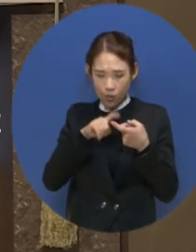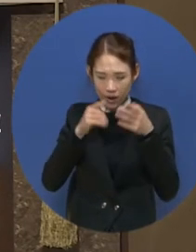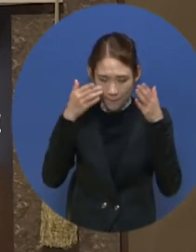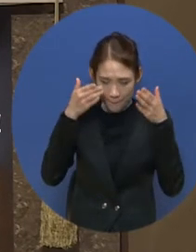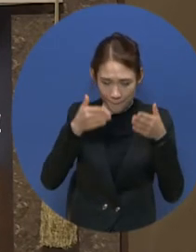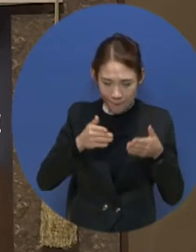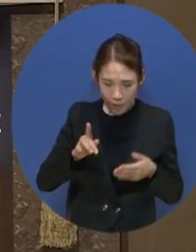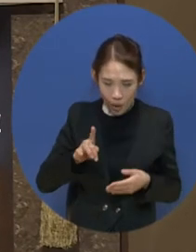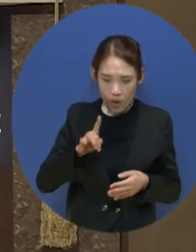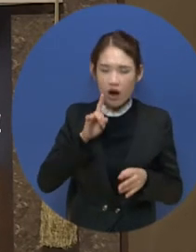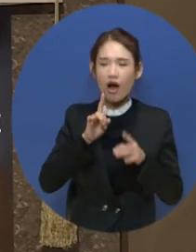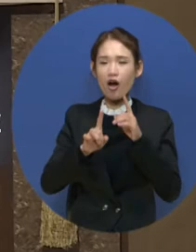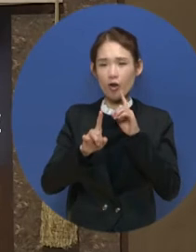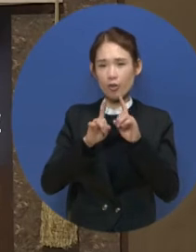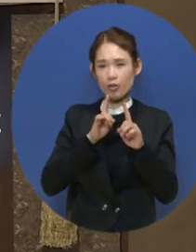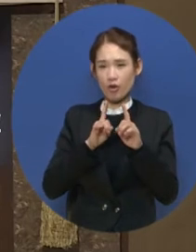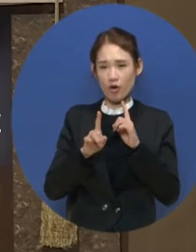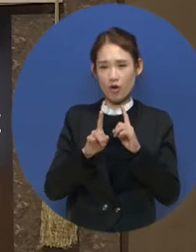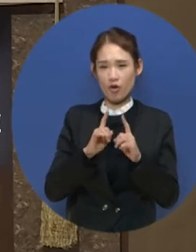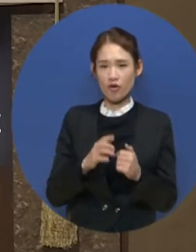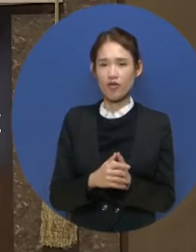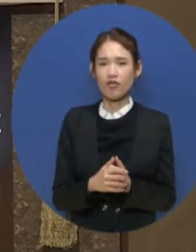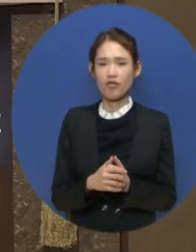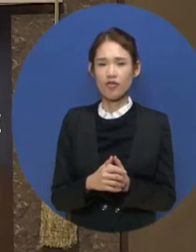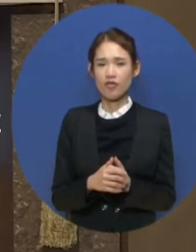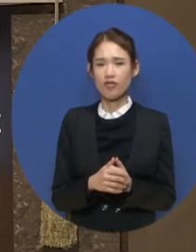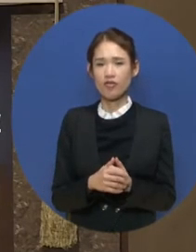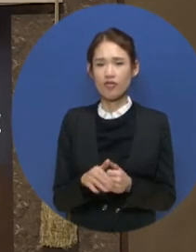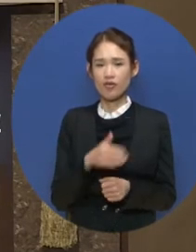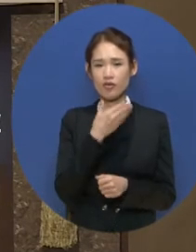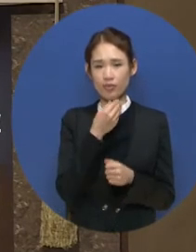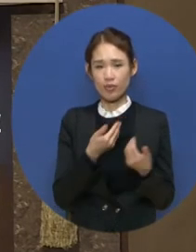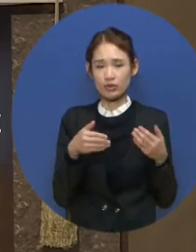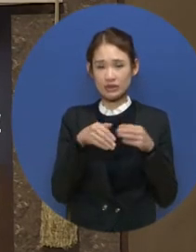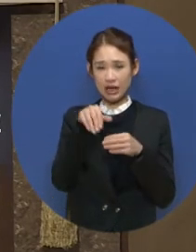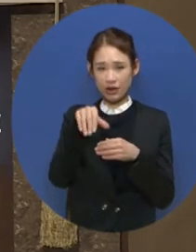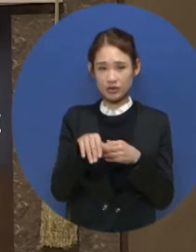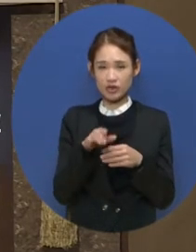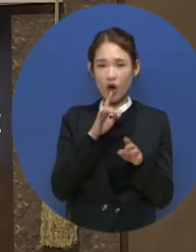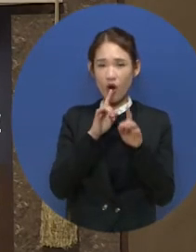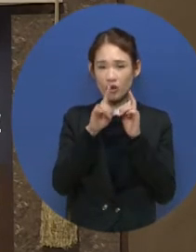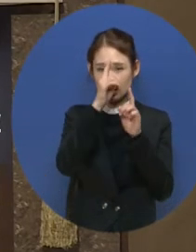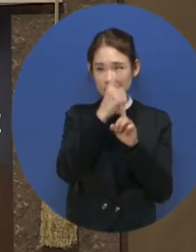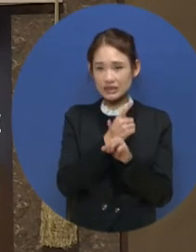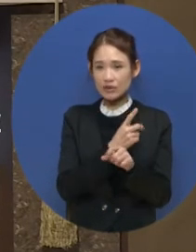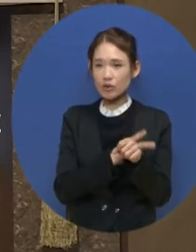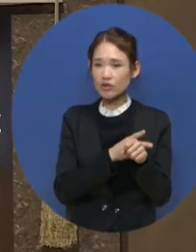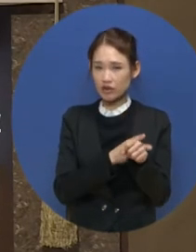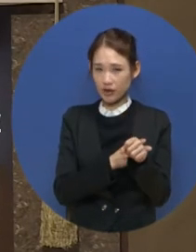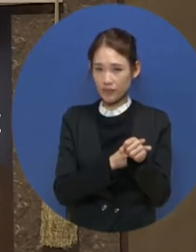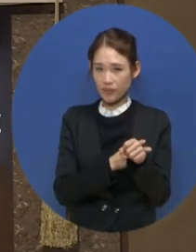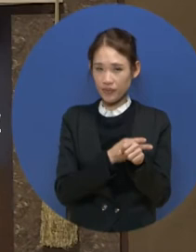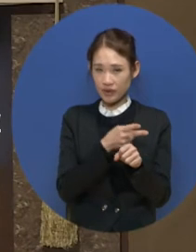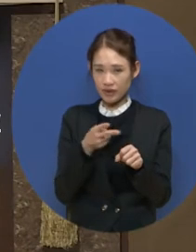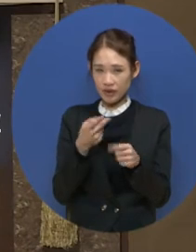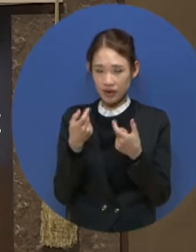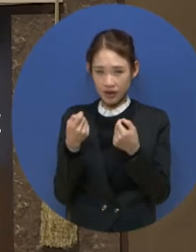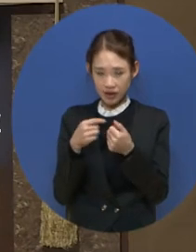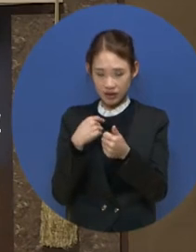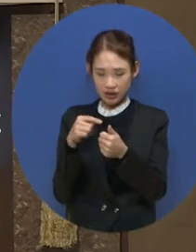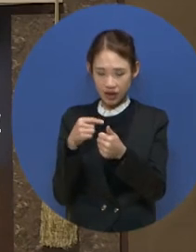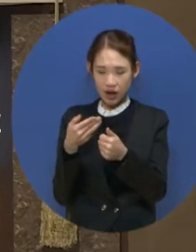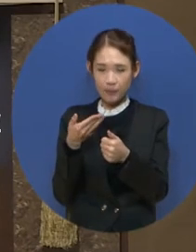관심사가 언어 해요 예 그래서 이제 저희가 복지관에서 이제 언어치료 선생님들이 그런쪽으로 이제